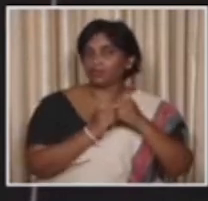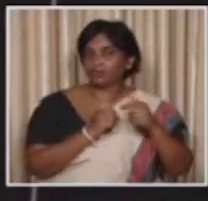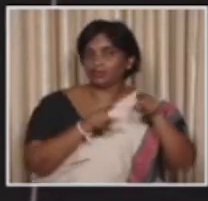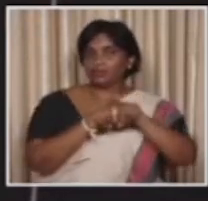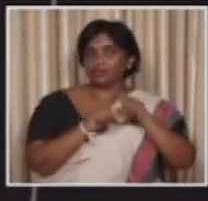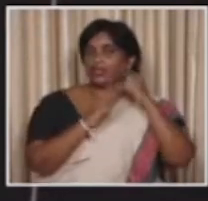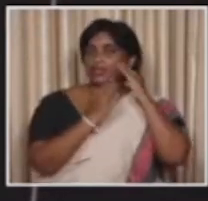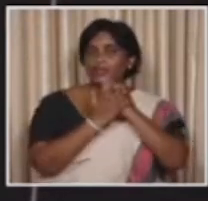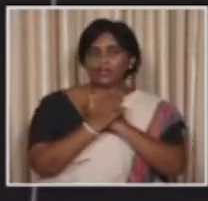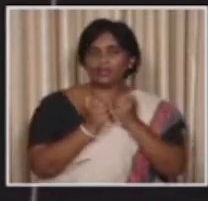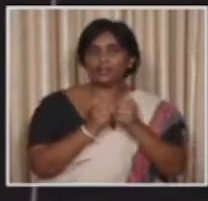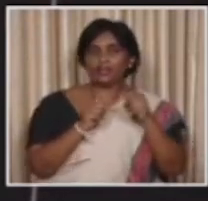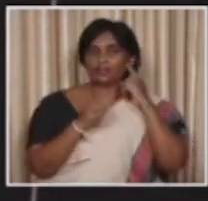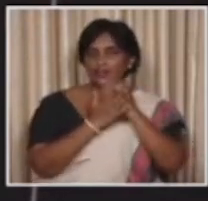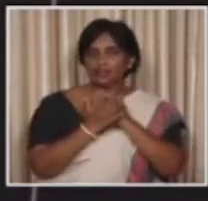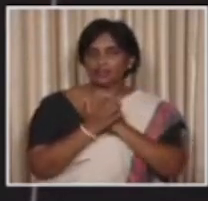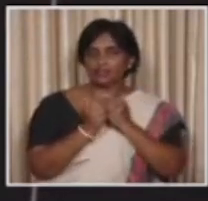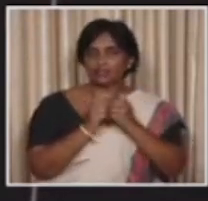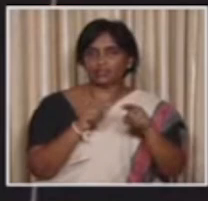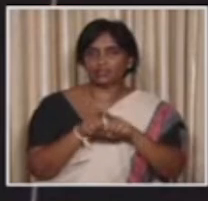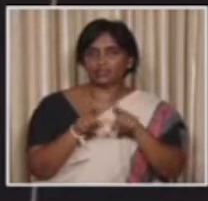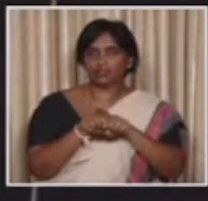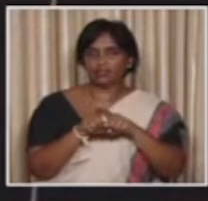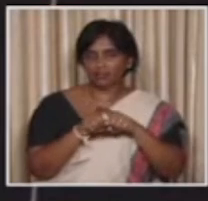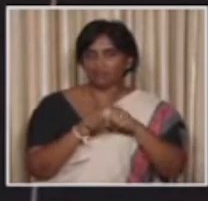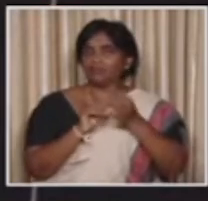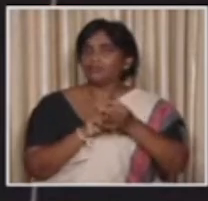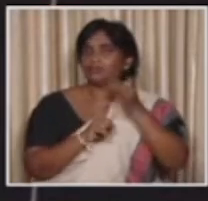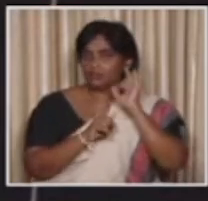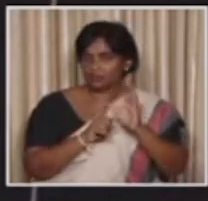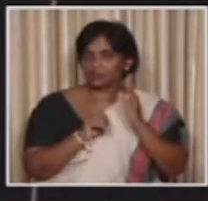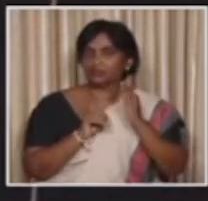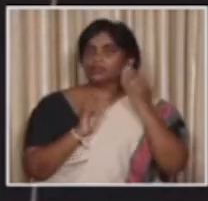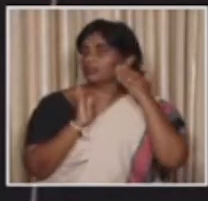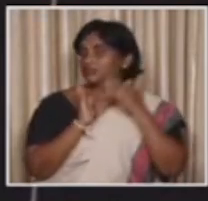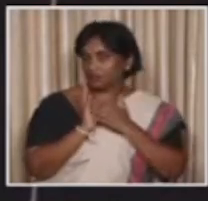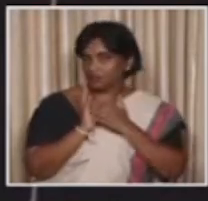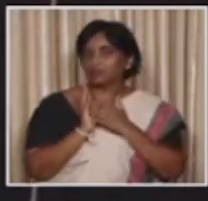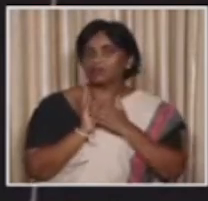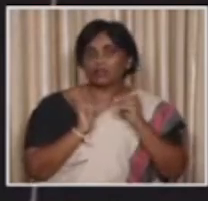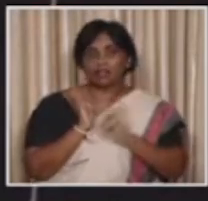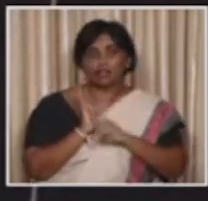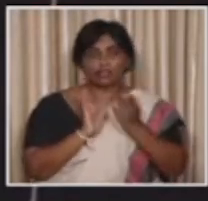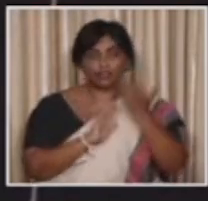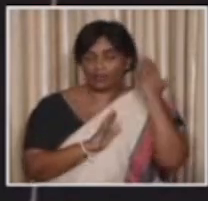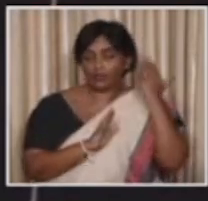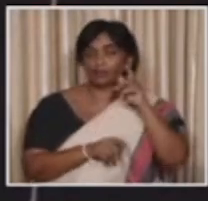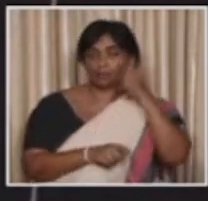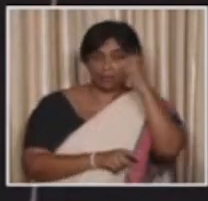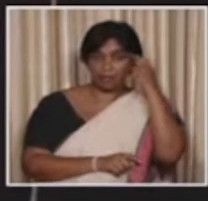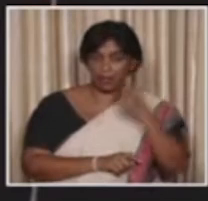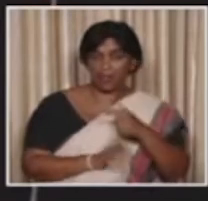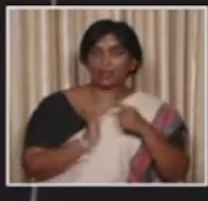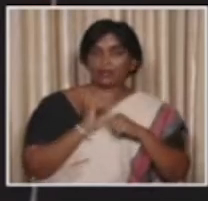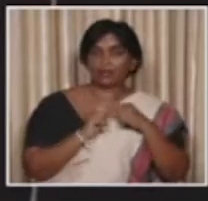අපි රාජ්‍ය සේවකයන්ගේ වැටුපට අපි ලක්ෂයේ ඉඳලා ජනාධිපතිතුමනි අපි ටැක්ස් කරනවා. ලක්ෂයකට වැඩි පඩි ගන්න හැම කෙනෙකුගෙම අපි